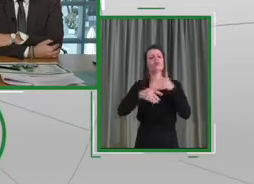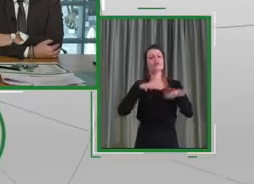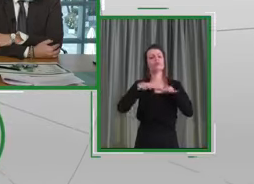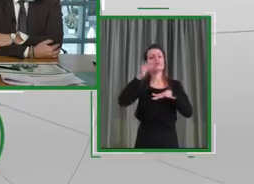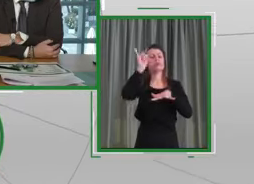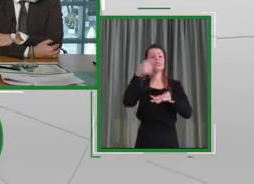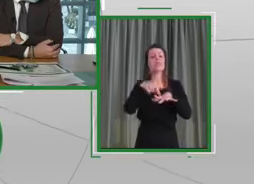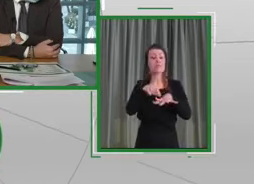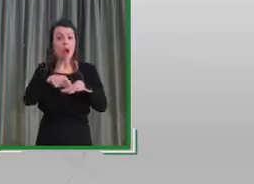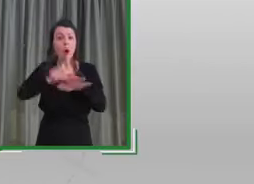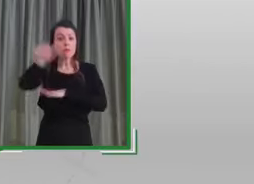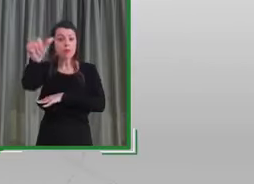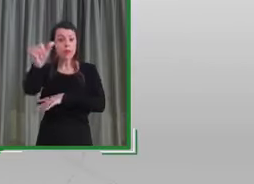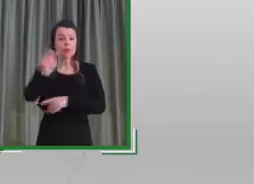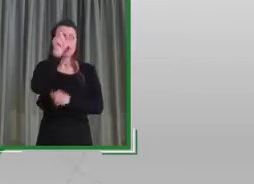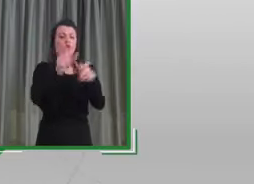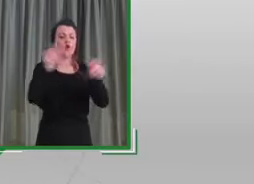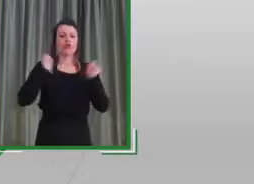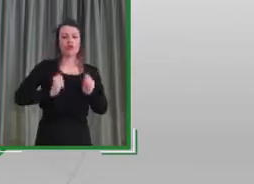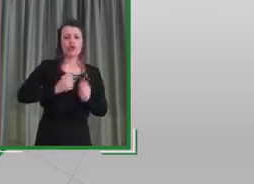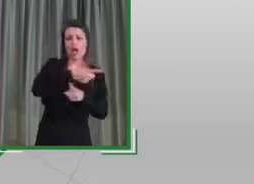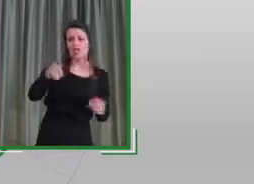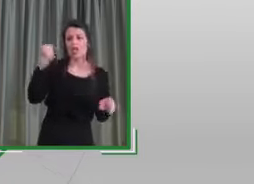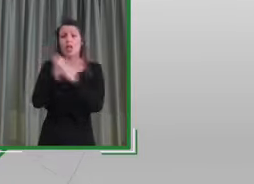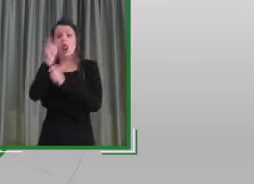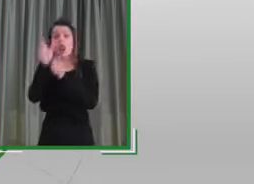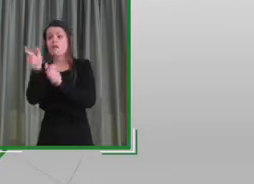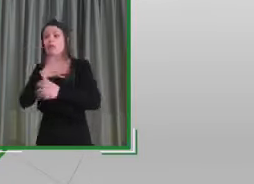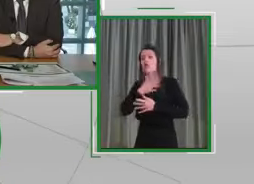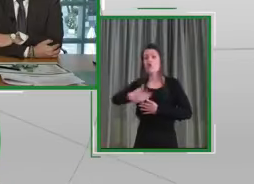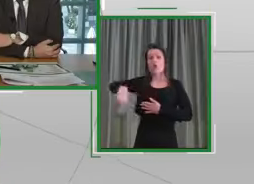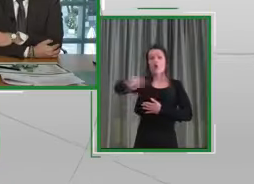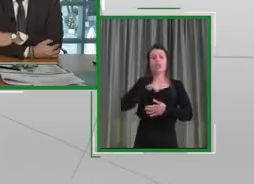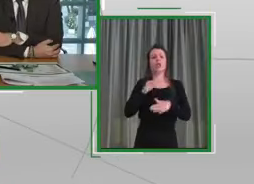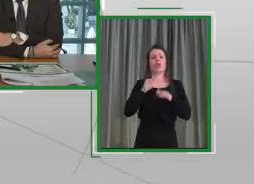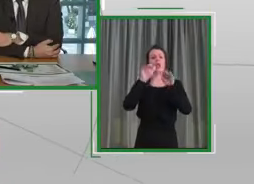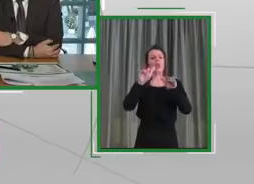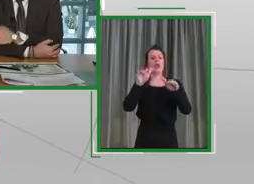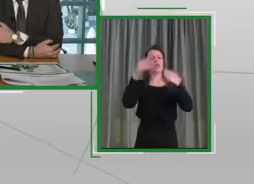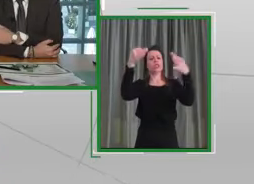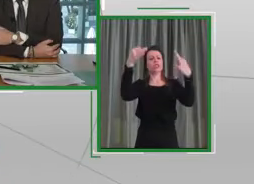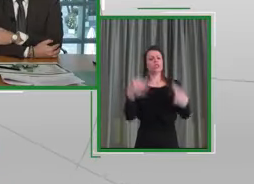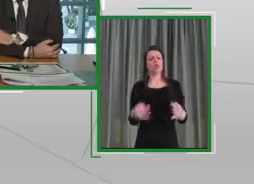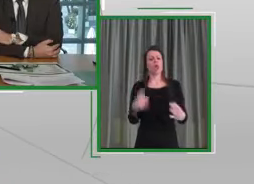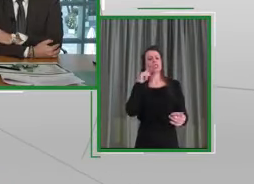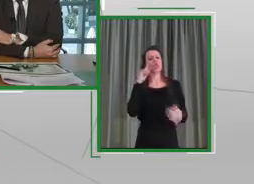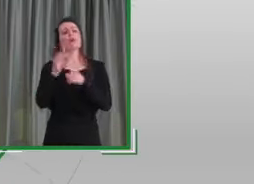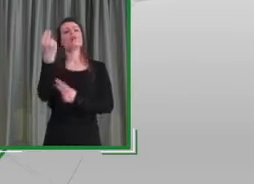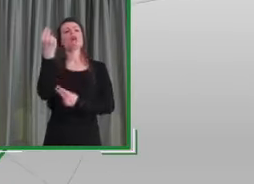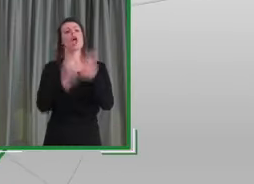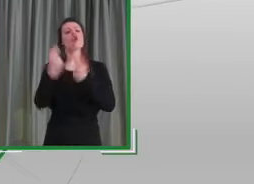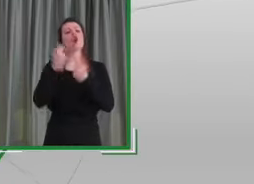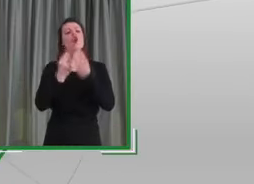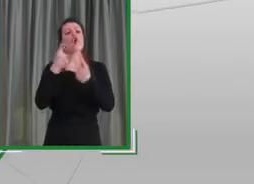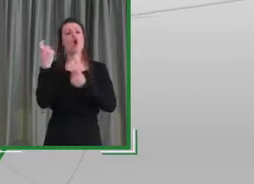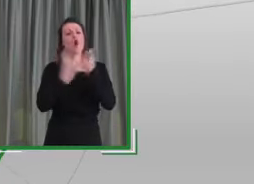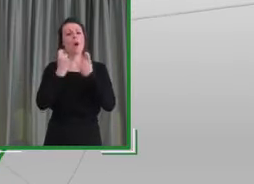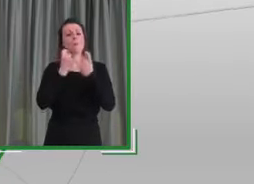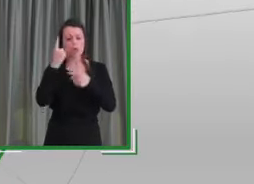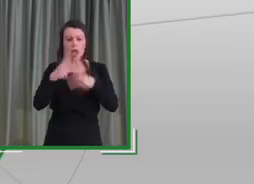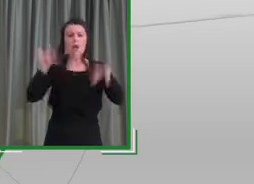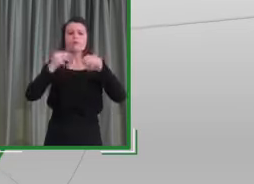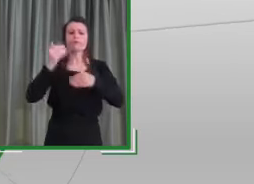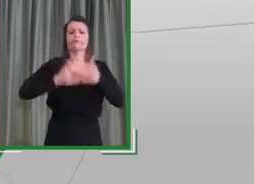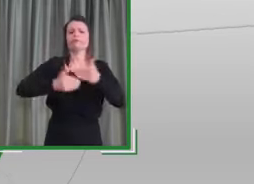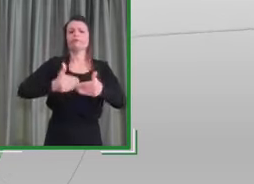lavoratori e per far riprendere la nostra economia tra i comportamenti corretti sicuramente due